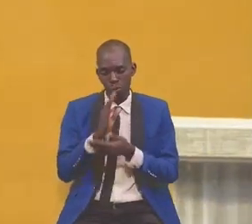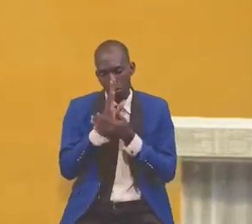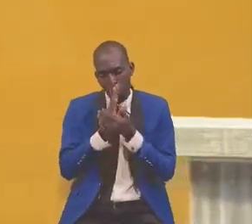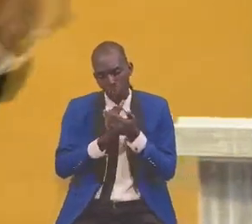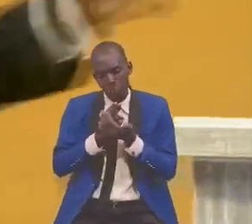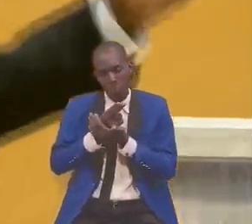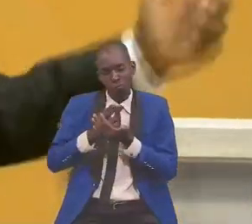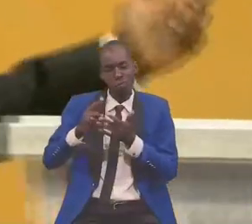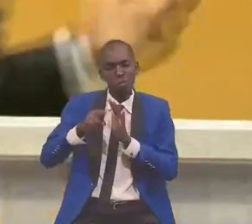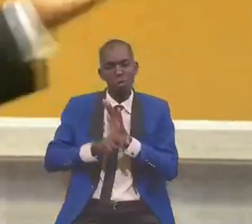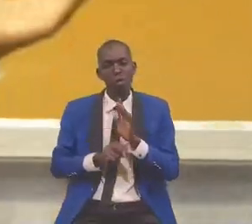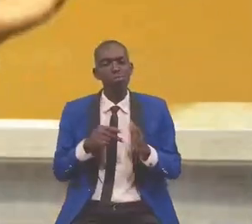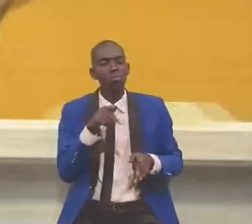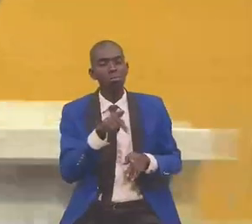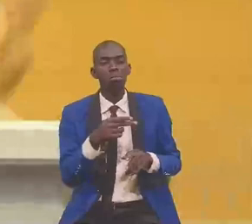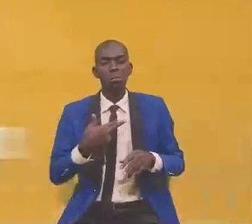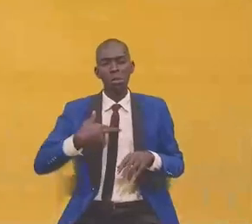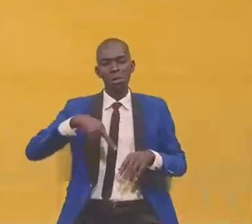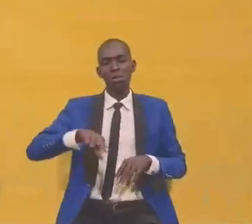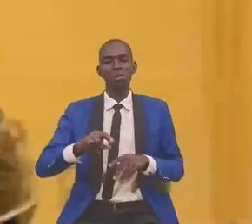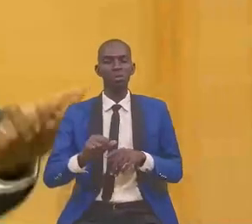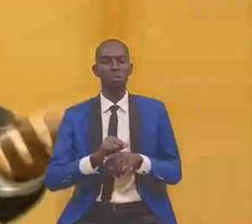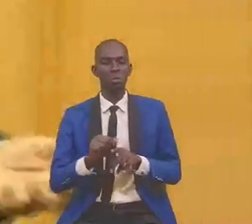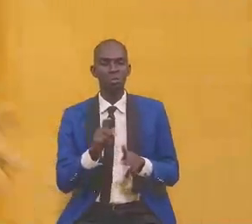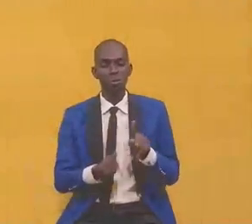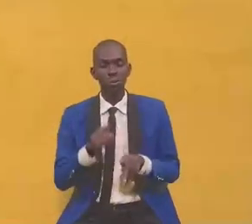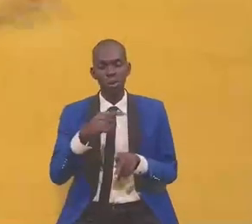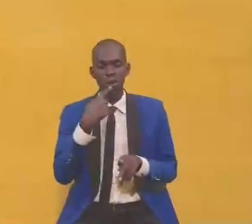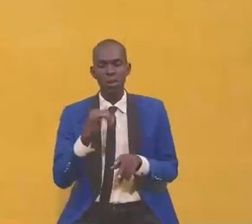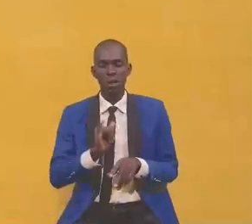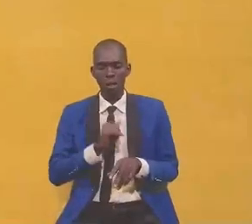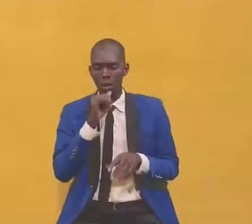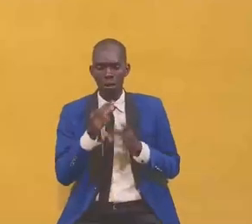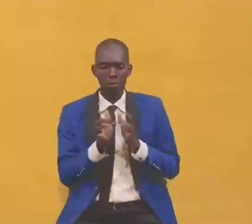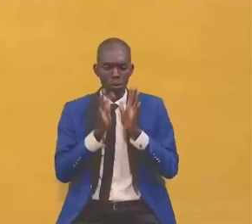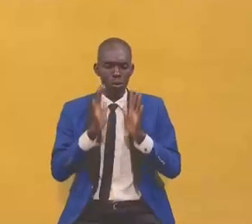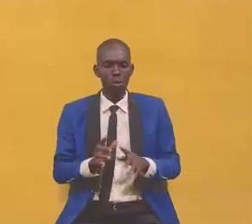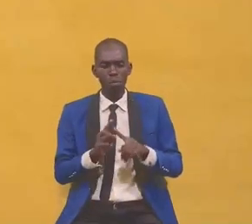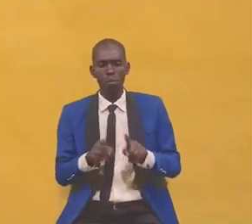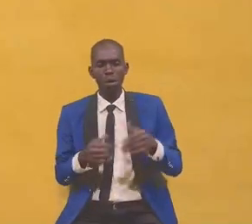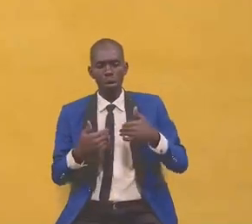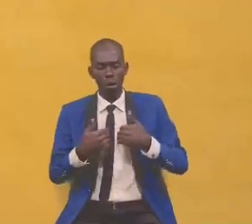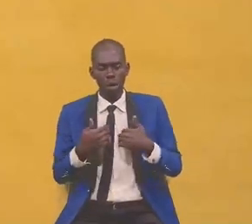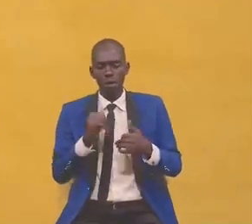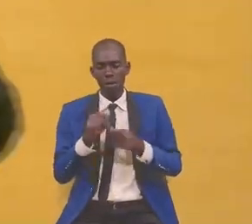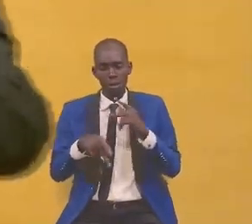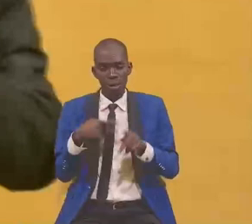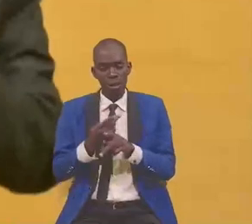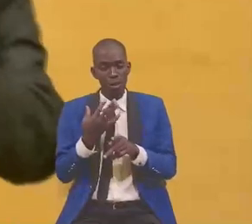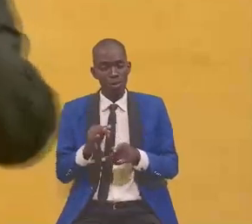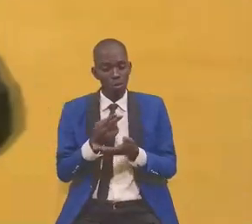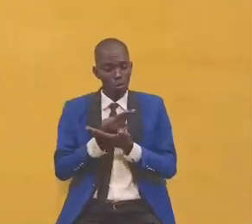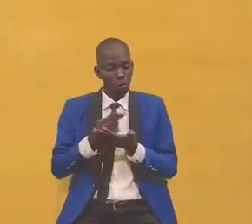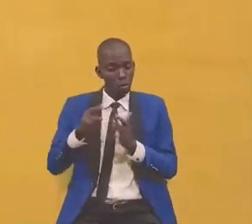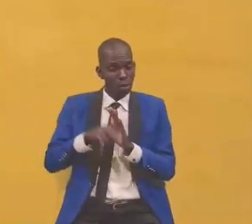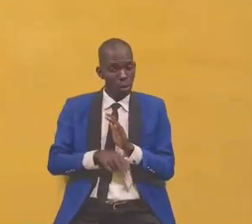ceux-là, en griffe, qui disent qu'ils sont chrétiens. Et cependant, ils ont l'apparence de la piété, mais reniant ce qui en